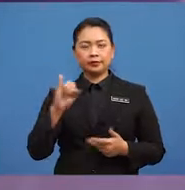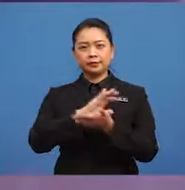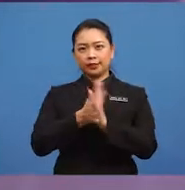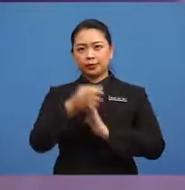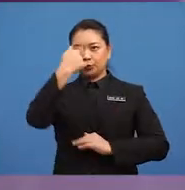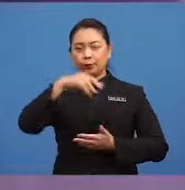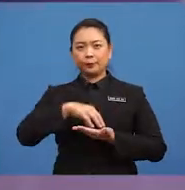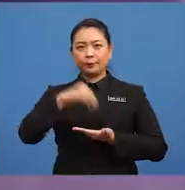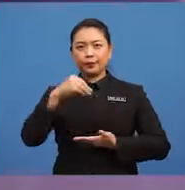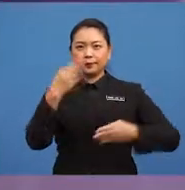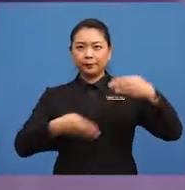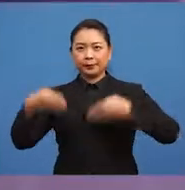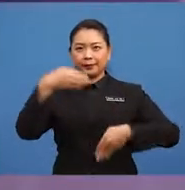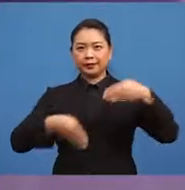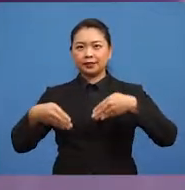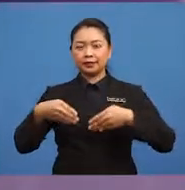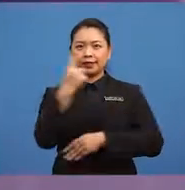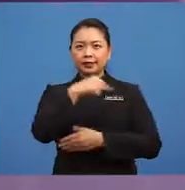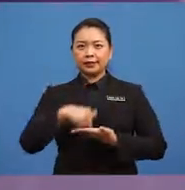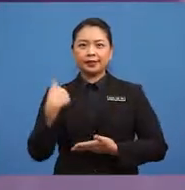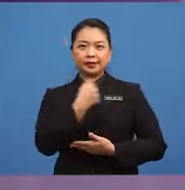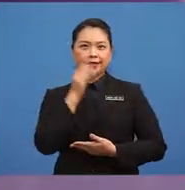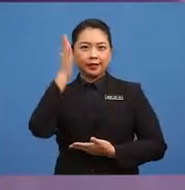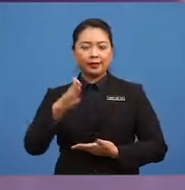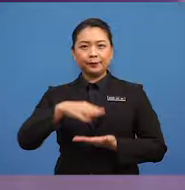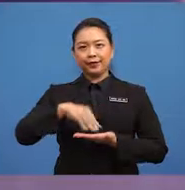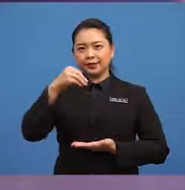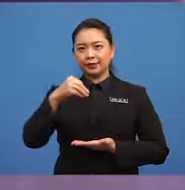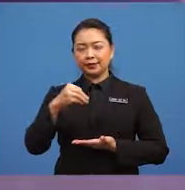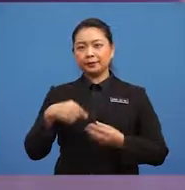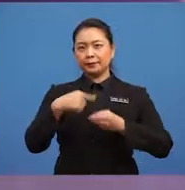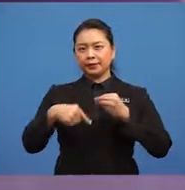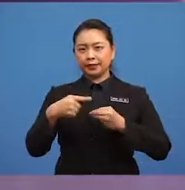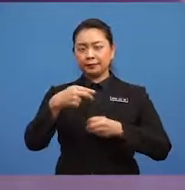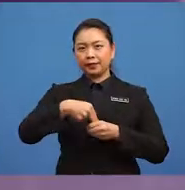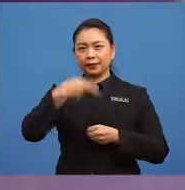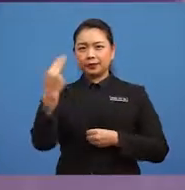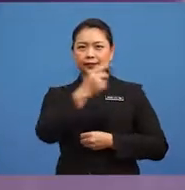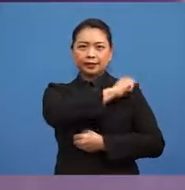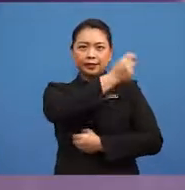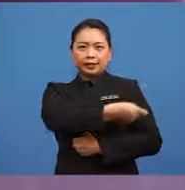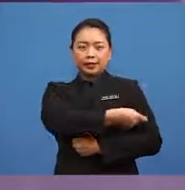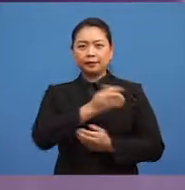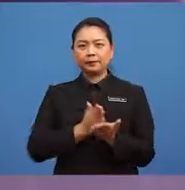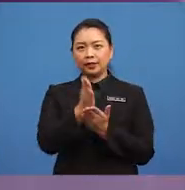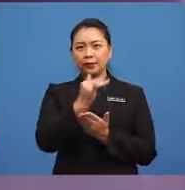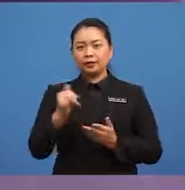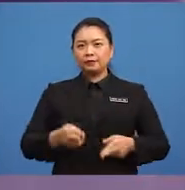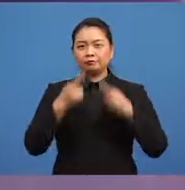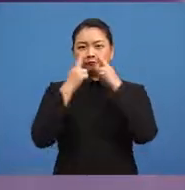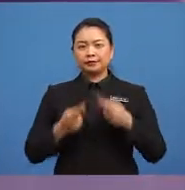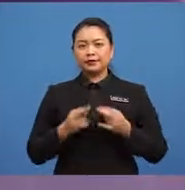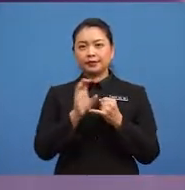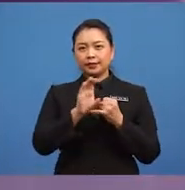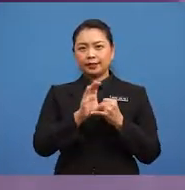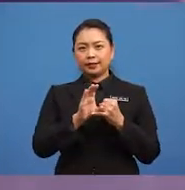slot pembelajaran biologi kali ini, kita akan belajar berkenaan penghasilan tenaga melalui respirasi